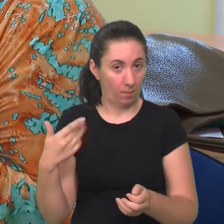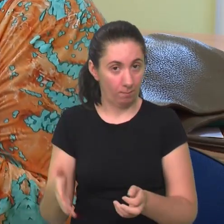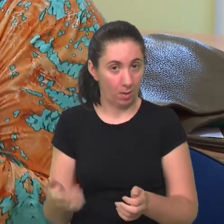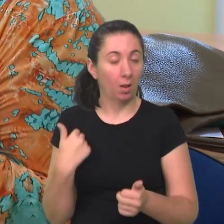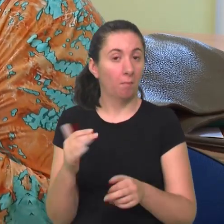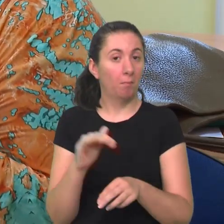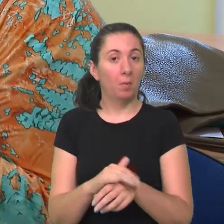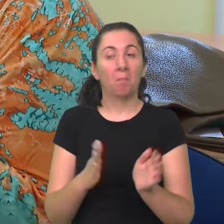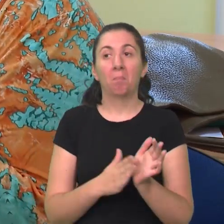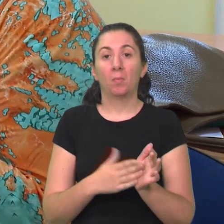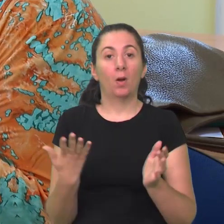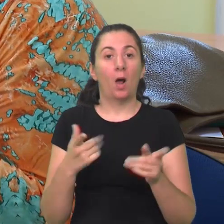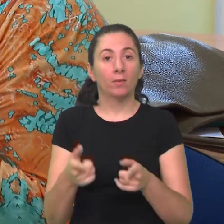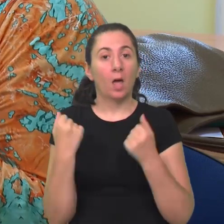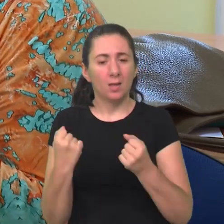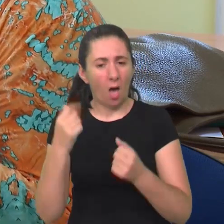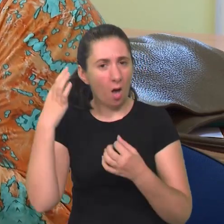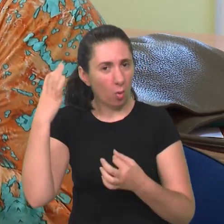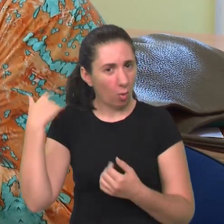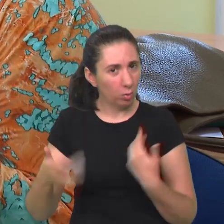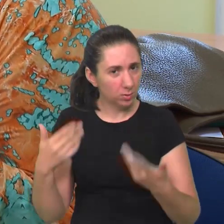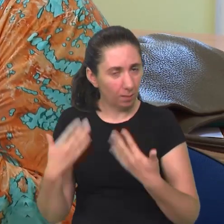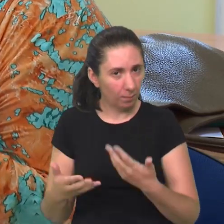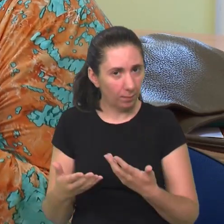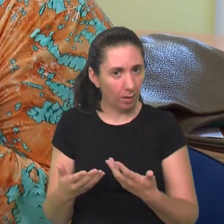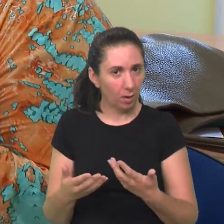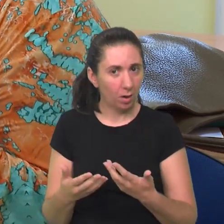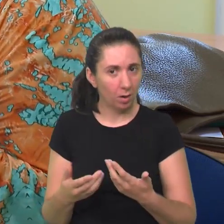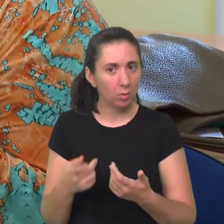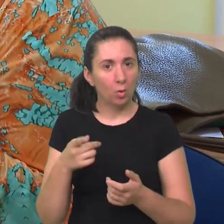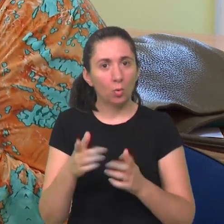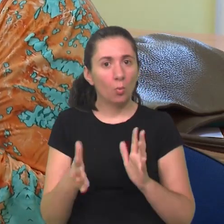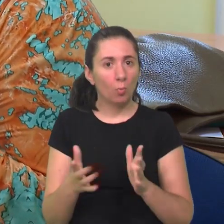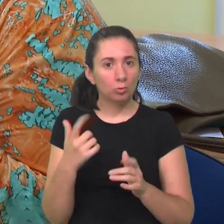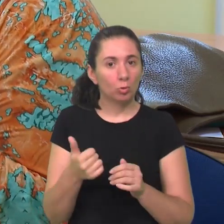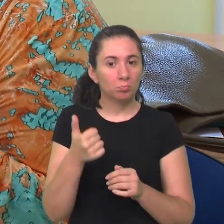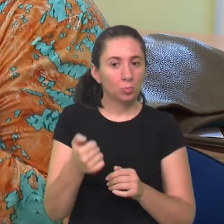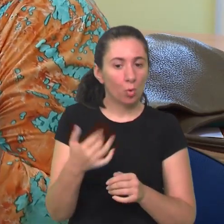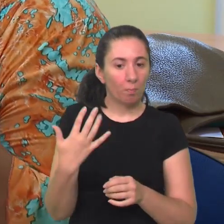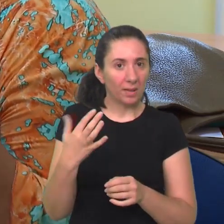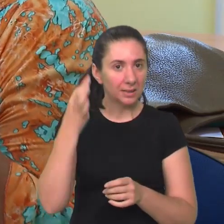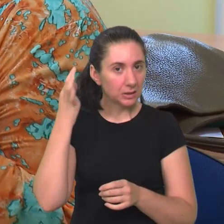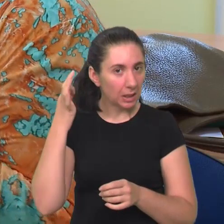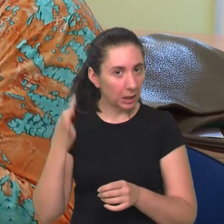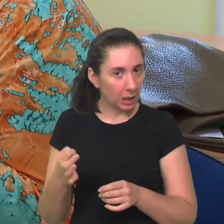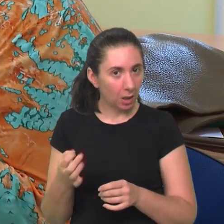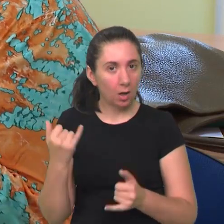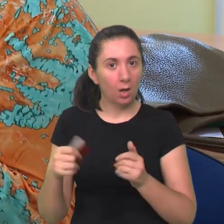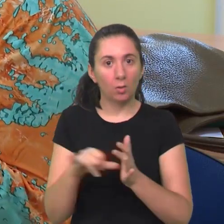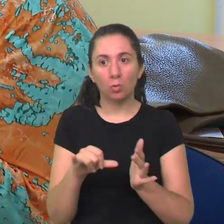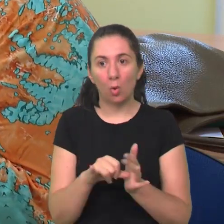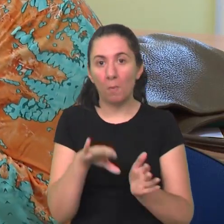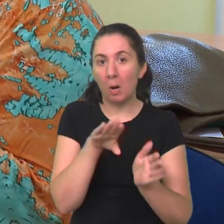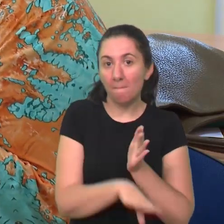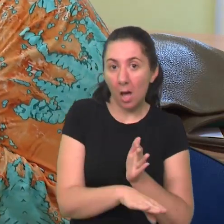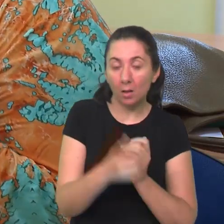I primjećujemo kada je to pojačano. Ono kada je pojačano, onda je to možda više od 150 lasi ili možda kad nam je normalno i